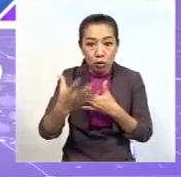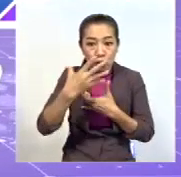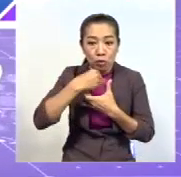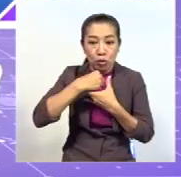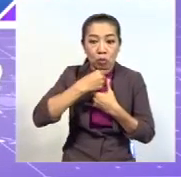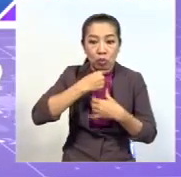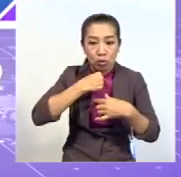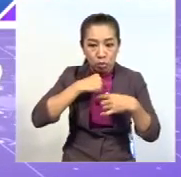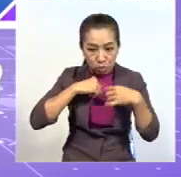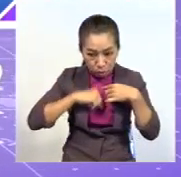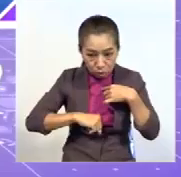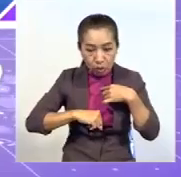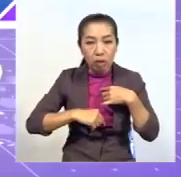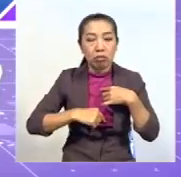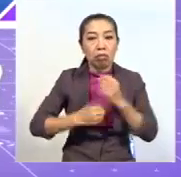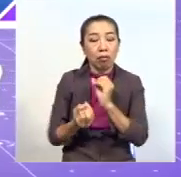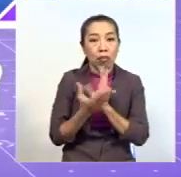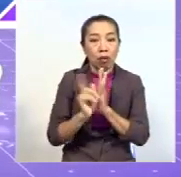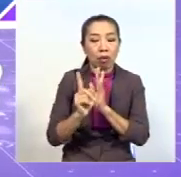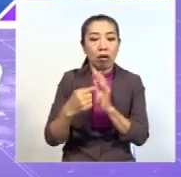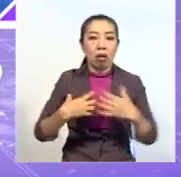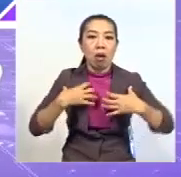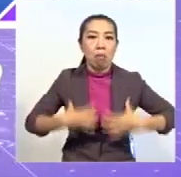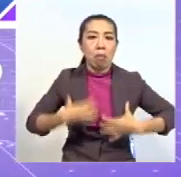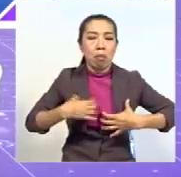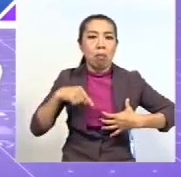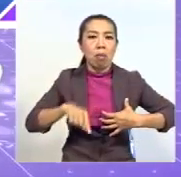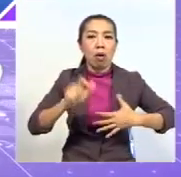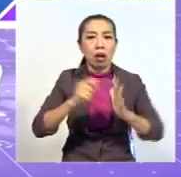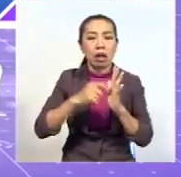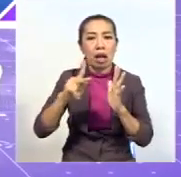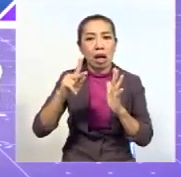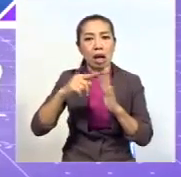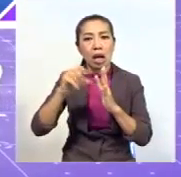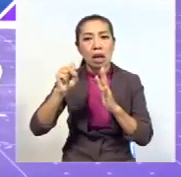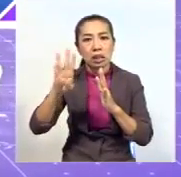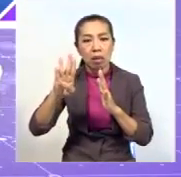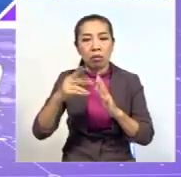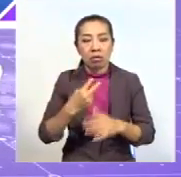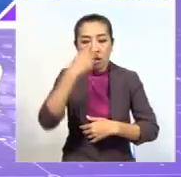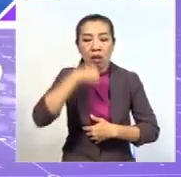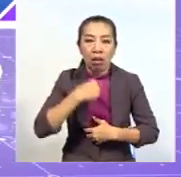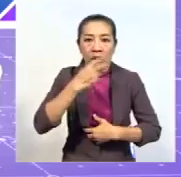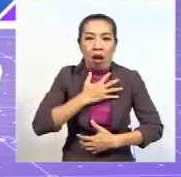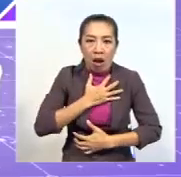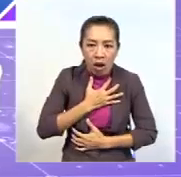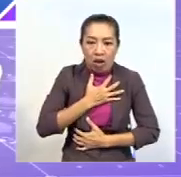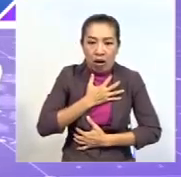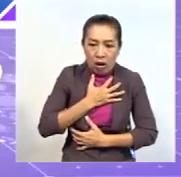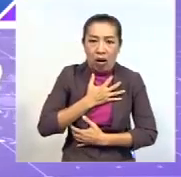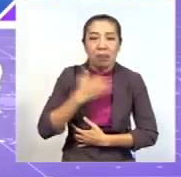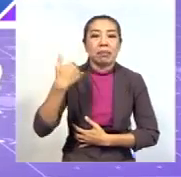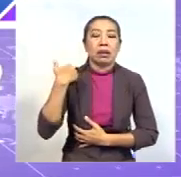ทางเดินหายใจส่วนล่างเนี่ยก็จะเกิดภาวะที่เราเรียกว่าปอดอักเสบหรือไม่ก็ปอดบวมก็จะหายใจเร็วหายใจหอบนะครับทางด้าน